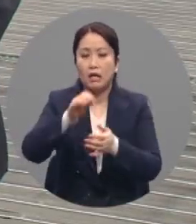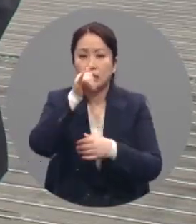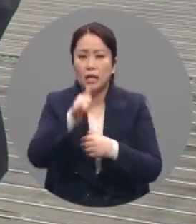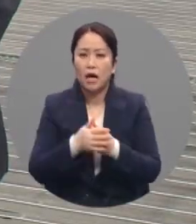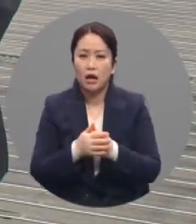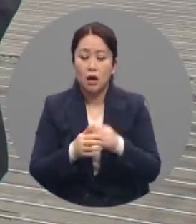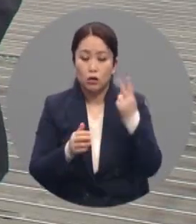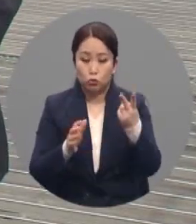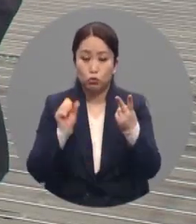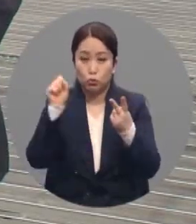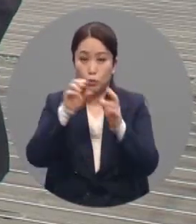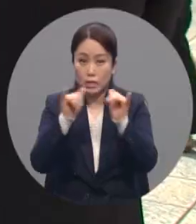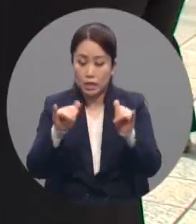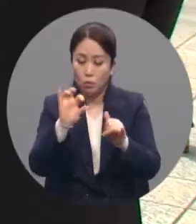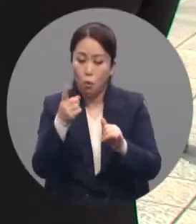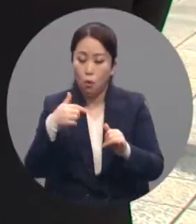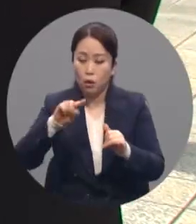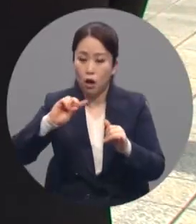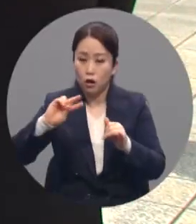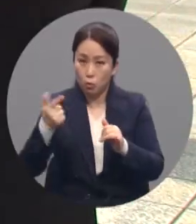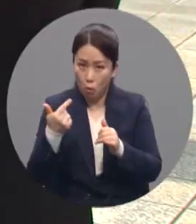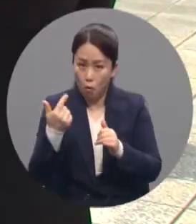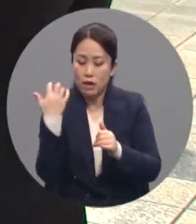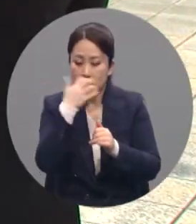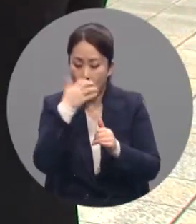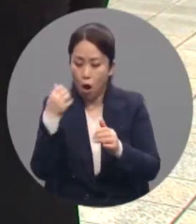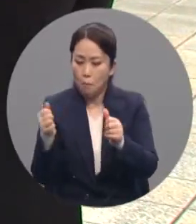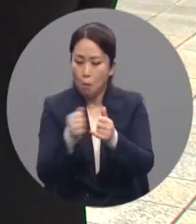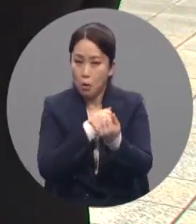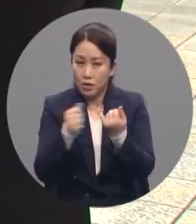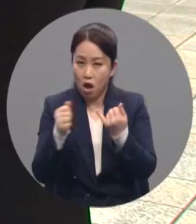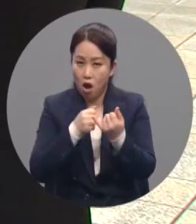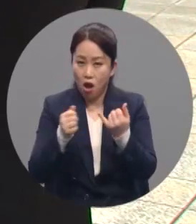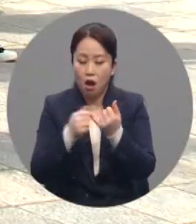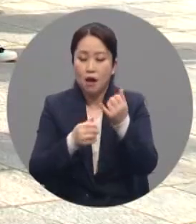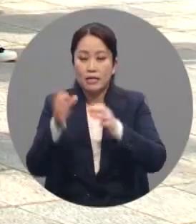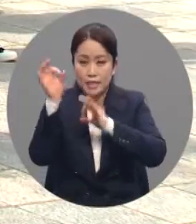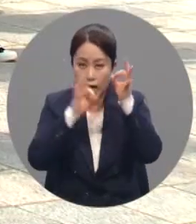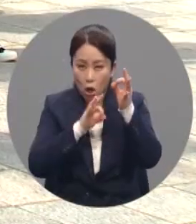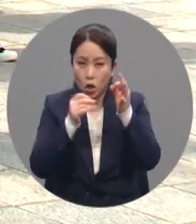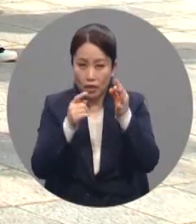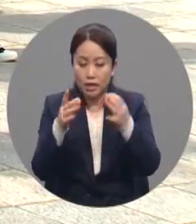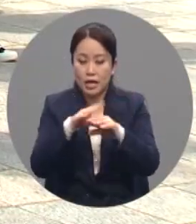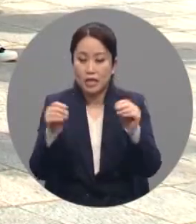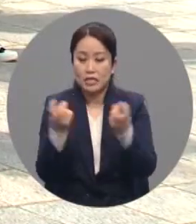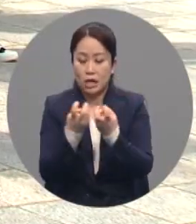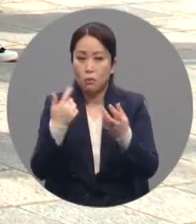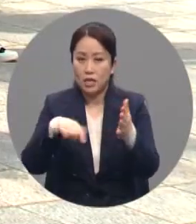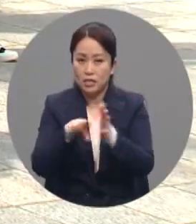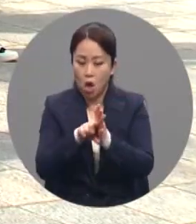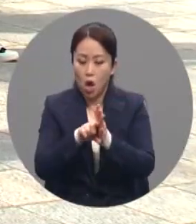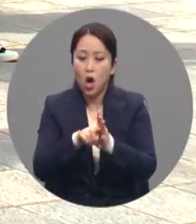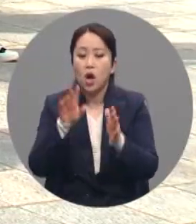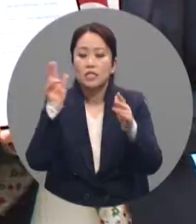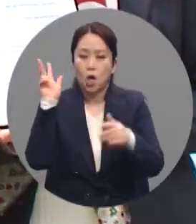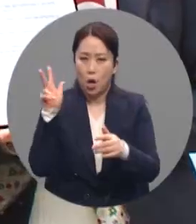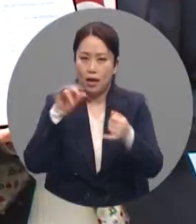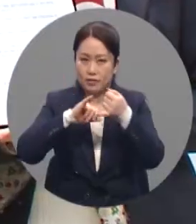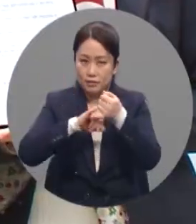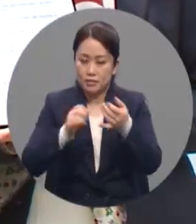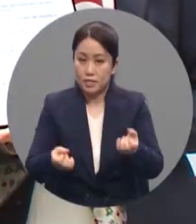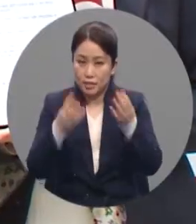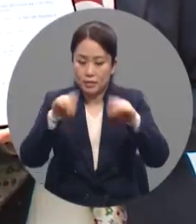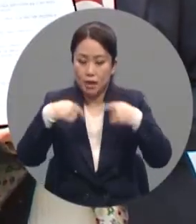후보는 오거돈 성폭력 사건 공동대책위가 마련한 성평등 정책 서약식에 함께 참석했지만 악수도